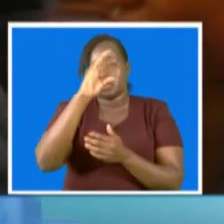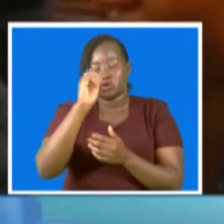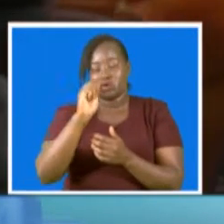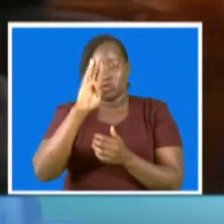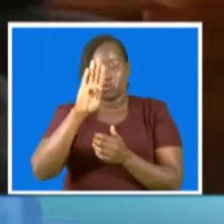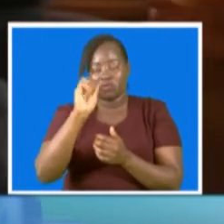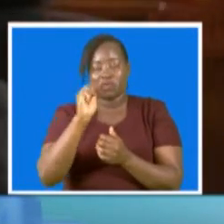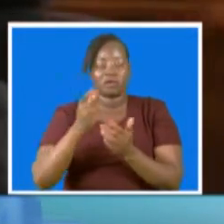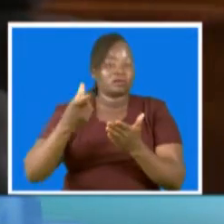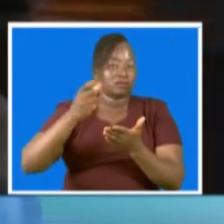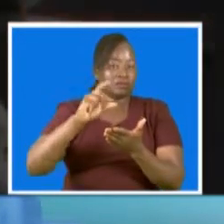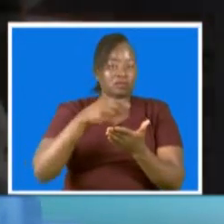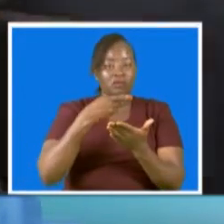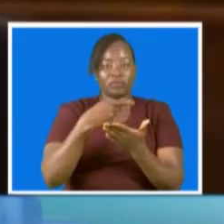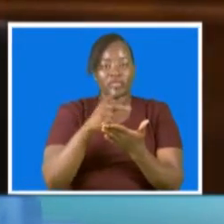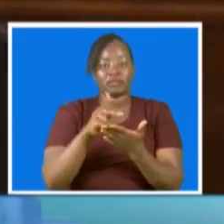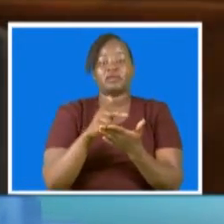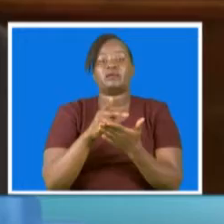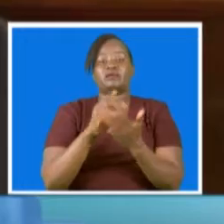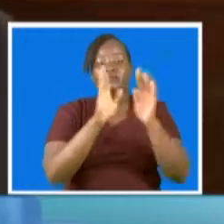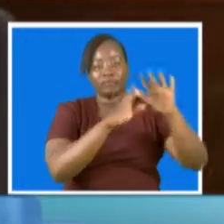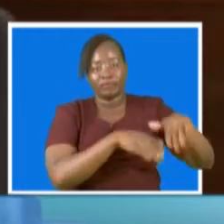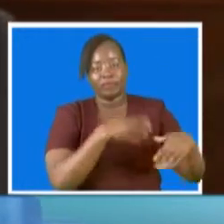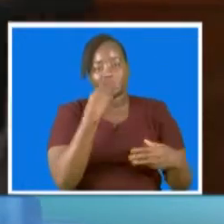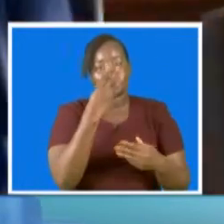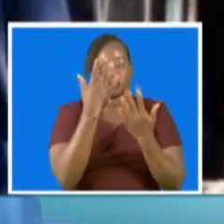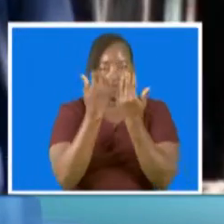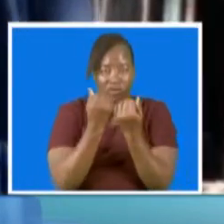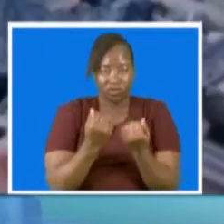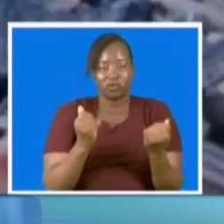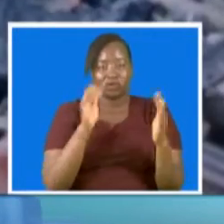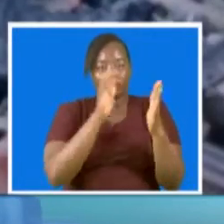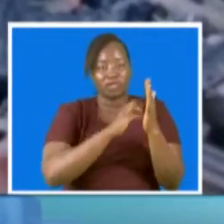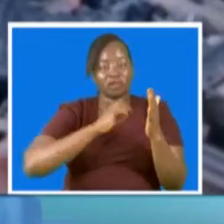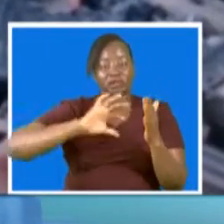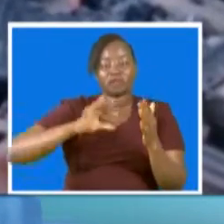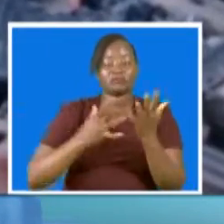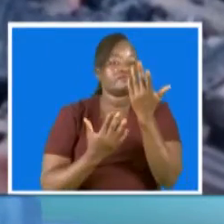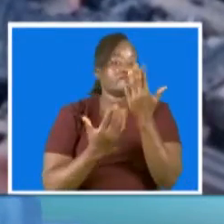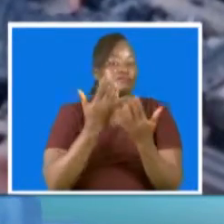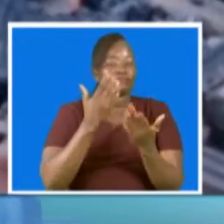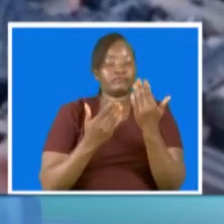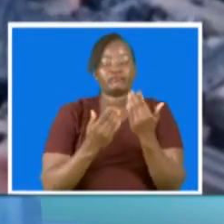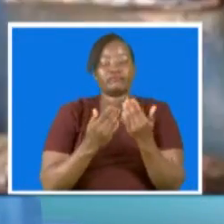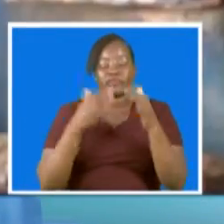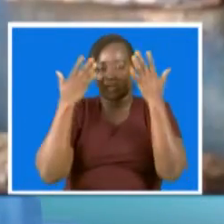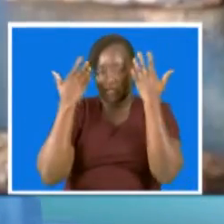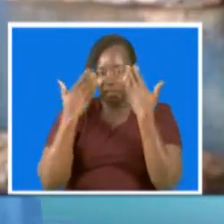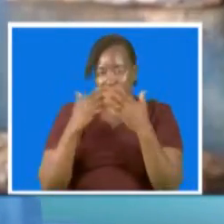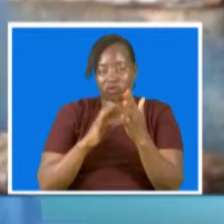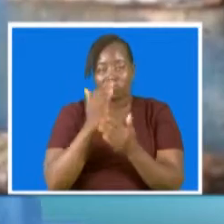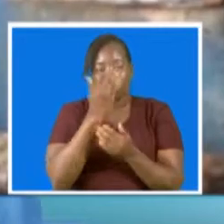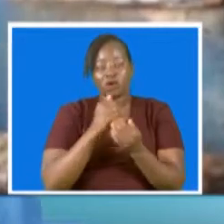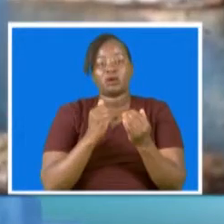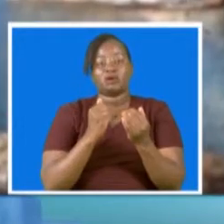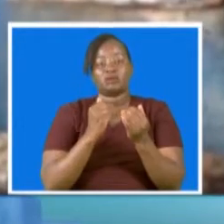mari bururi-ini wa Cuba kuongererwo njoherera ya micara yao na ciana ithatu kaunti-ini ya Machakos kuhia nginyagia kwaga